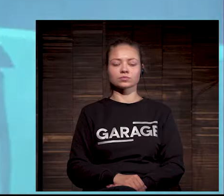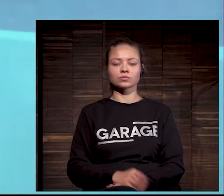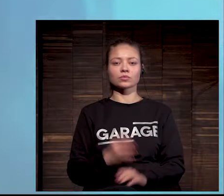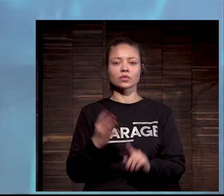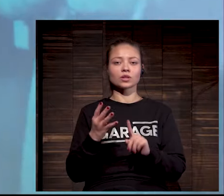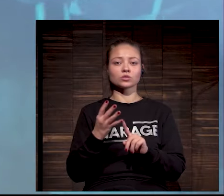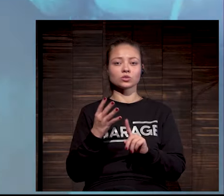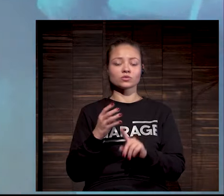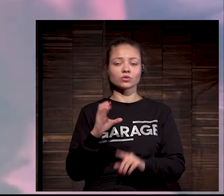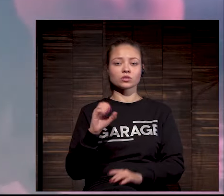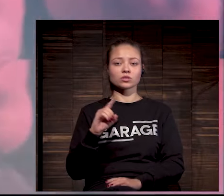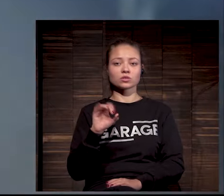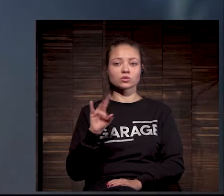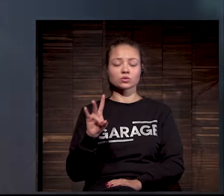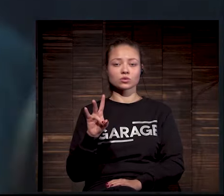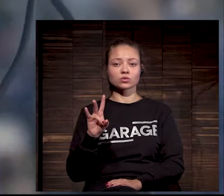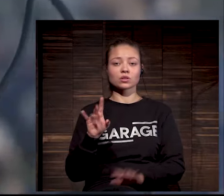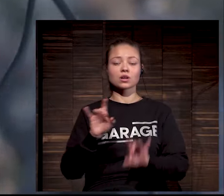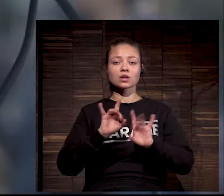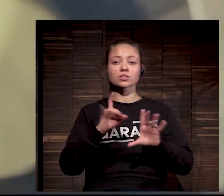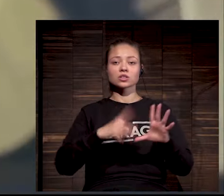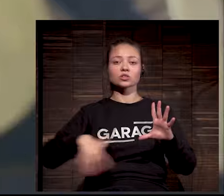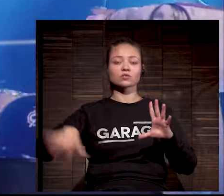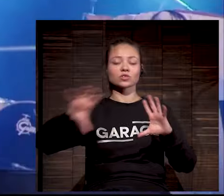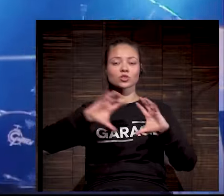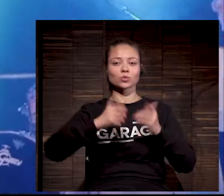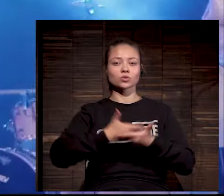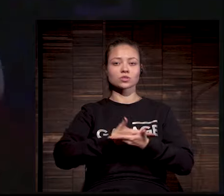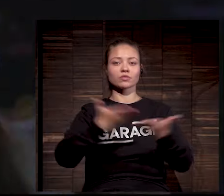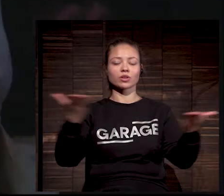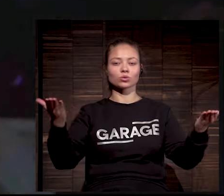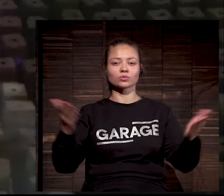4 сезон расскажите всему свету